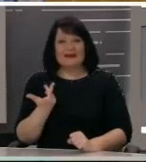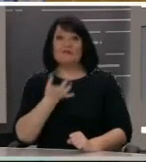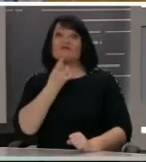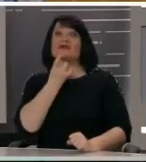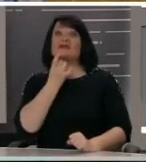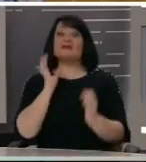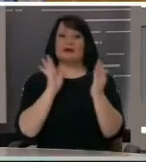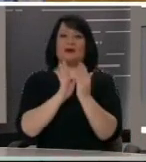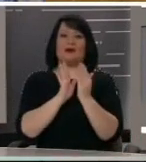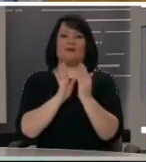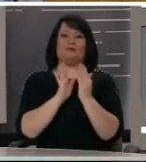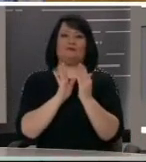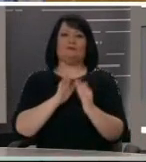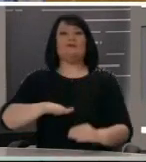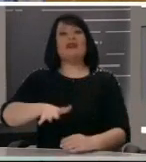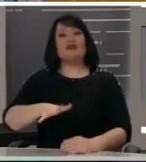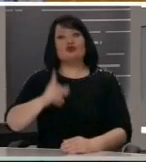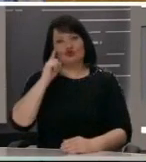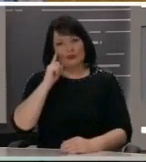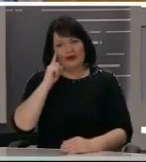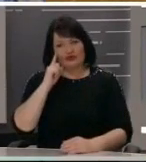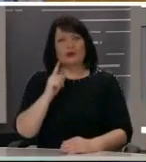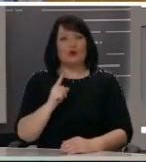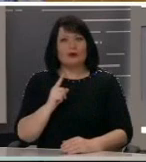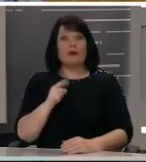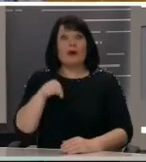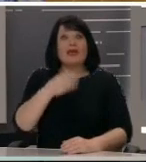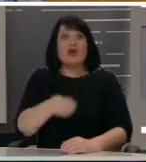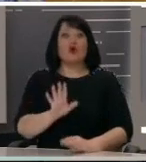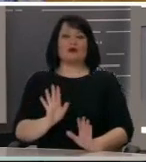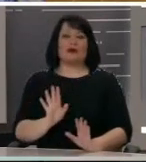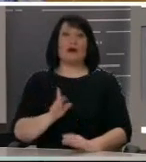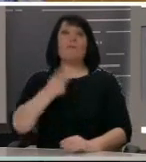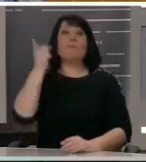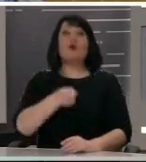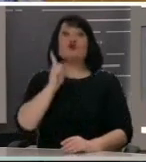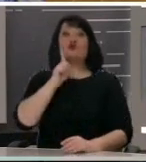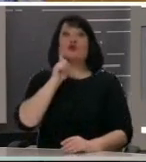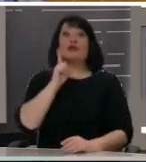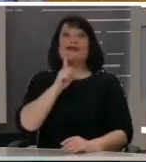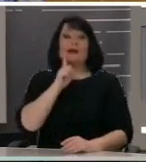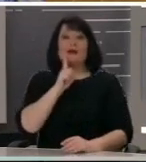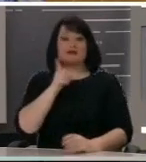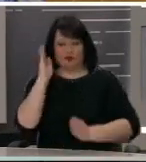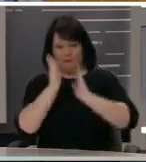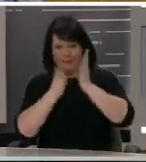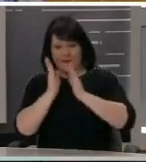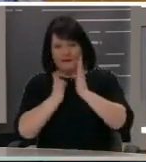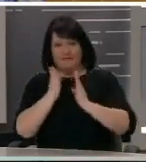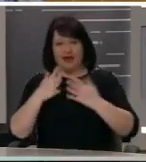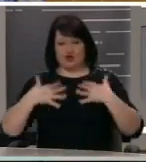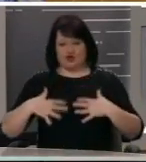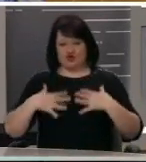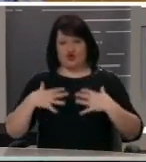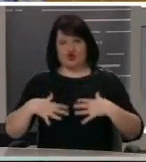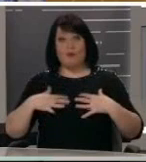σκληρή από ό,τι ίσως θα υποθέταμε ότι είναι. Το ποσοστό των γυναικών που έχει πέσει θύμα σωματικής